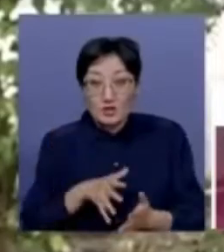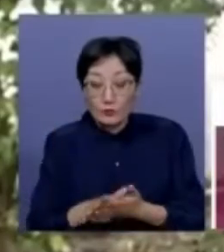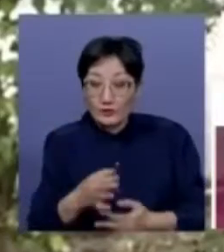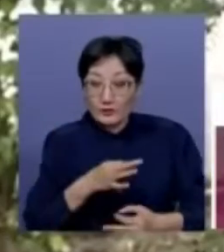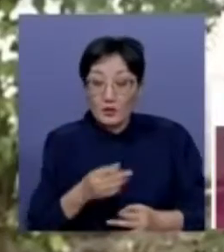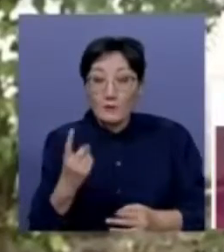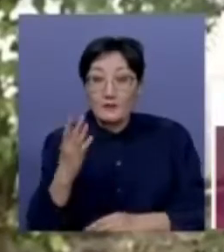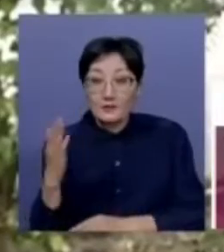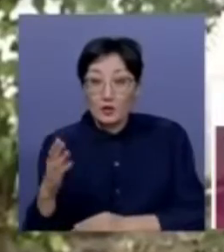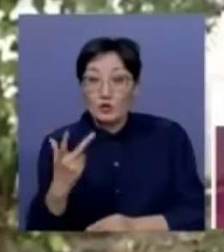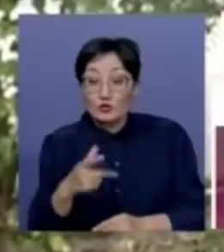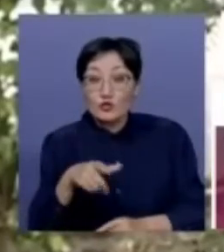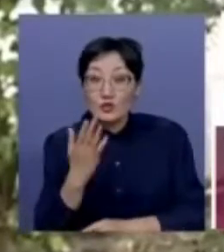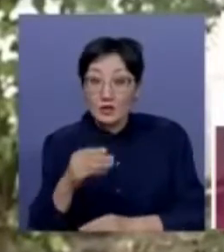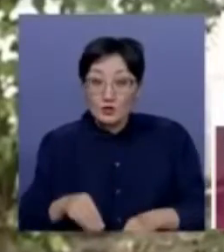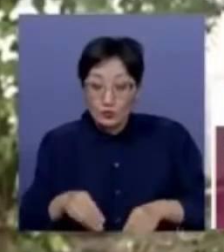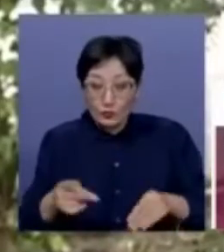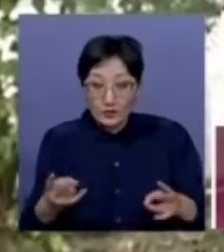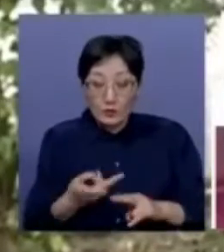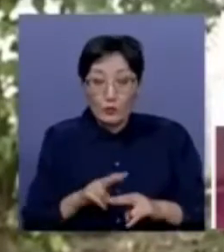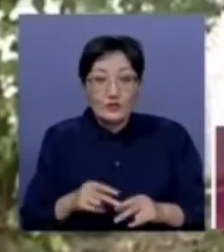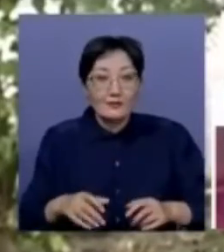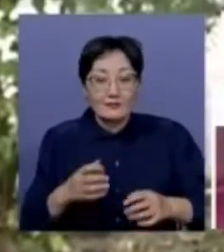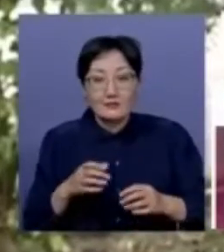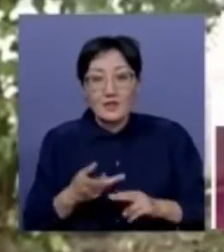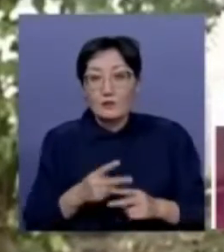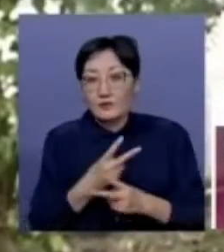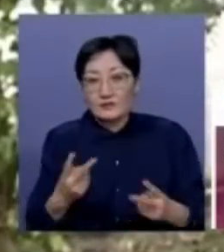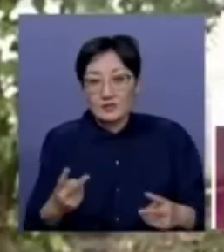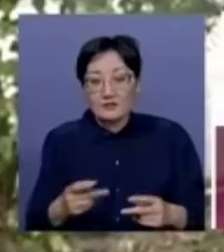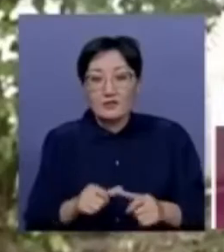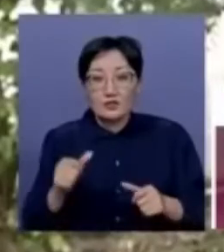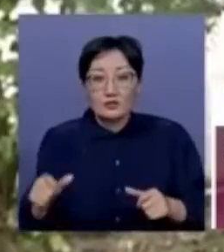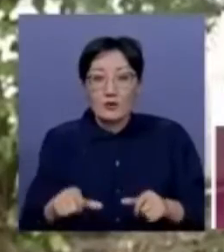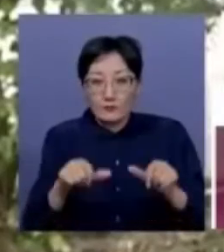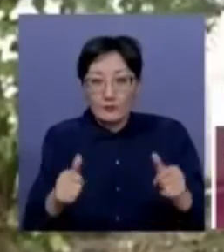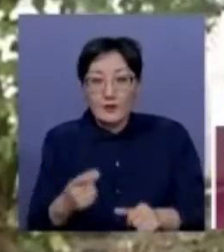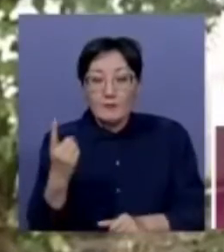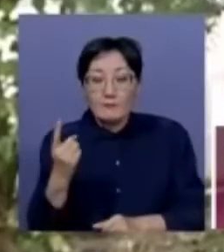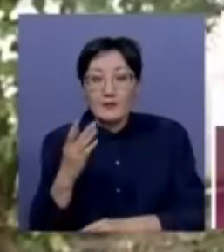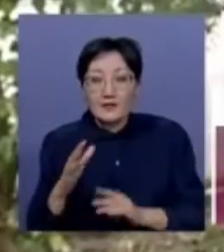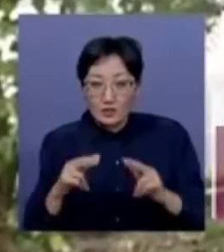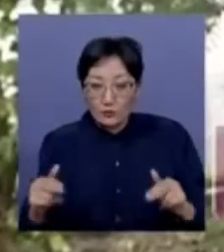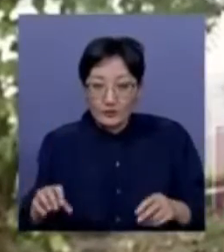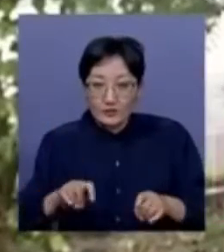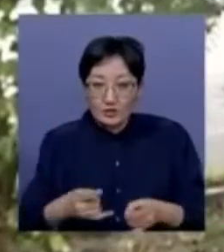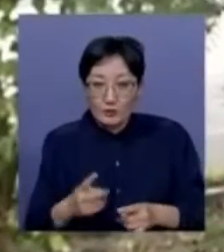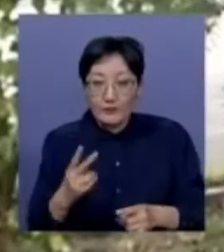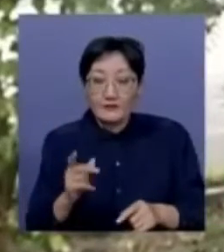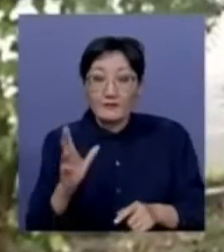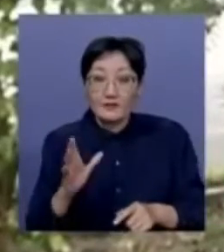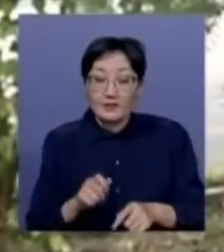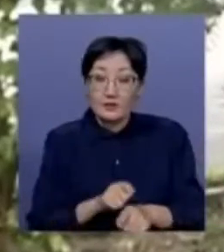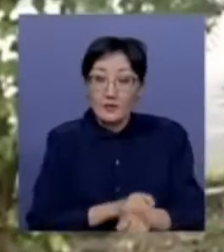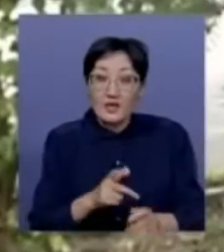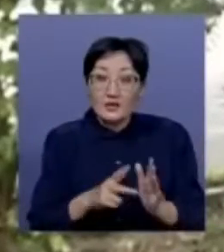бір тал орнына 3 ағаш егу қажет. Бұл өте күлкілі. Елестетіңізші, ерекше тұқымды сау бір қарағай кесілді делік. Оның бір текшелік құны